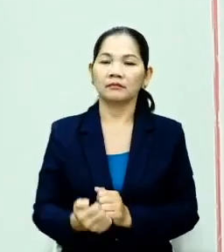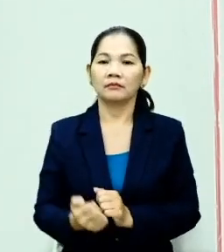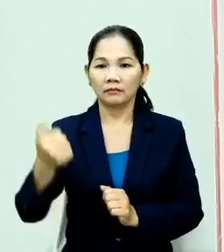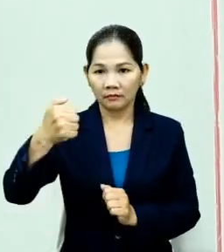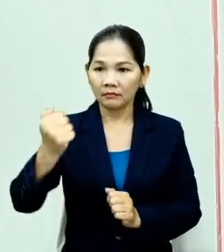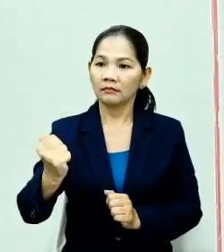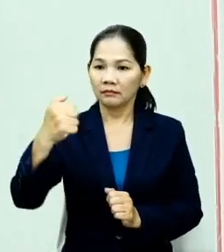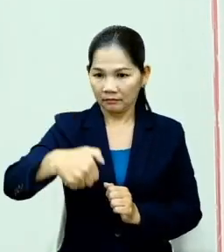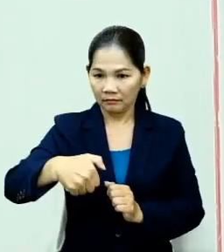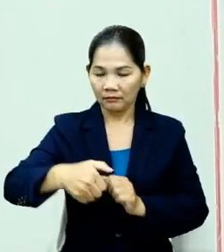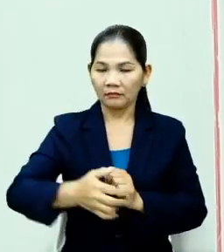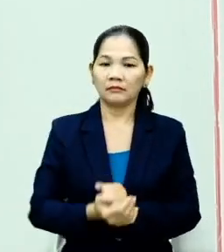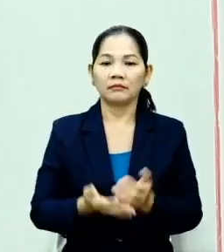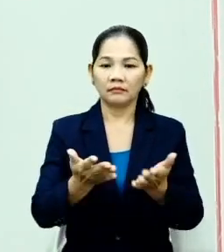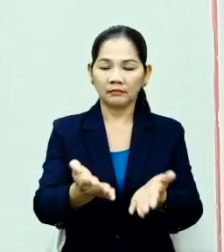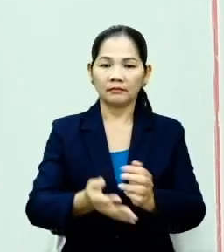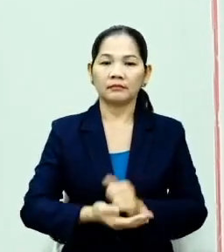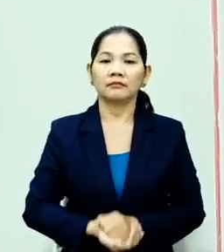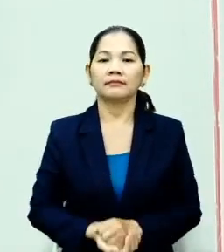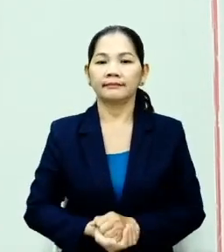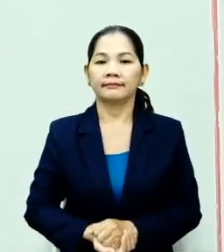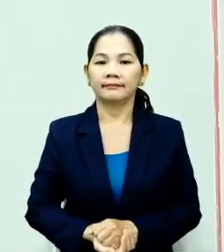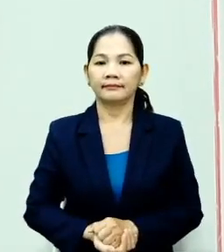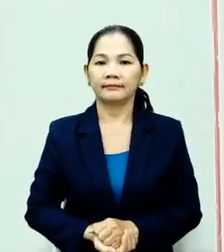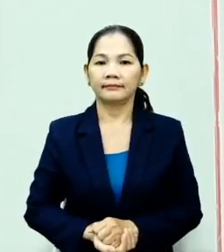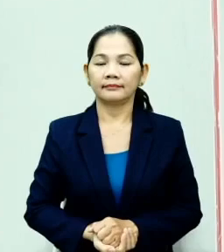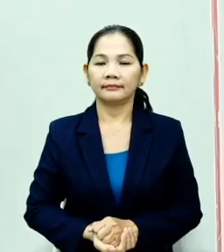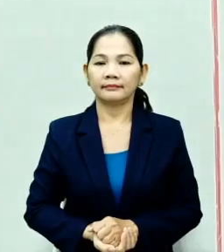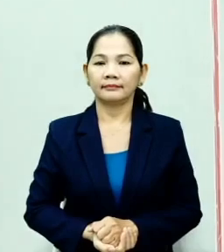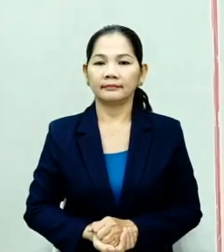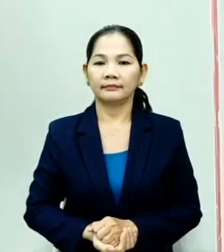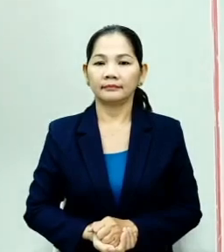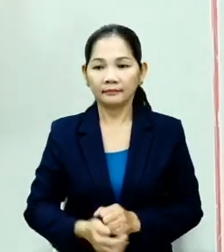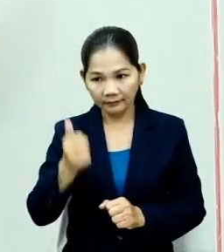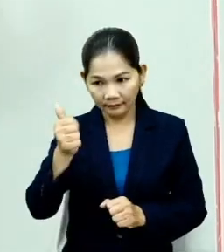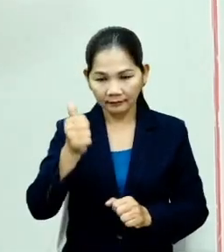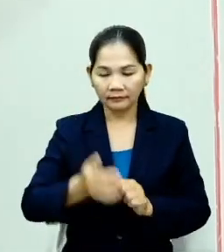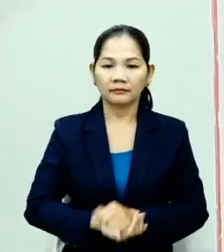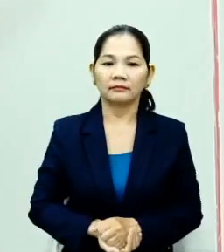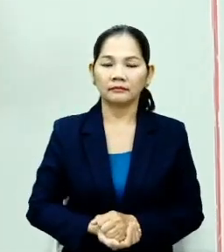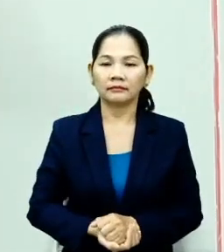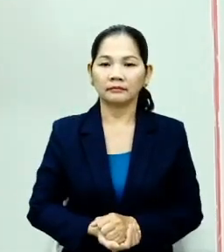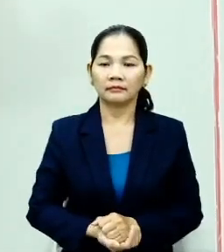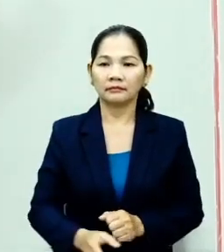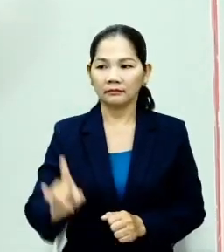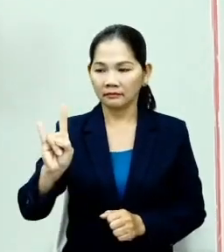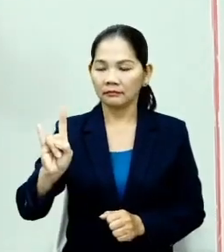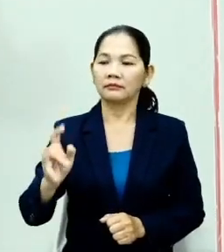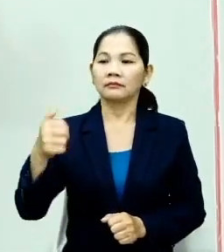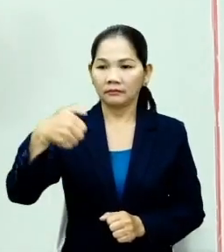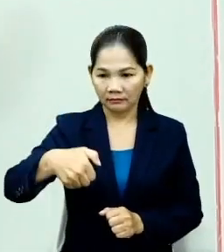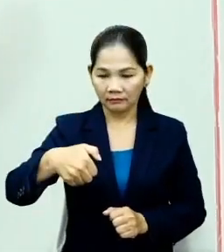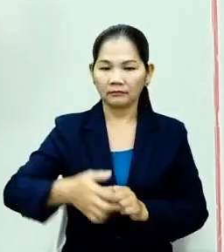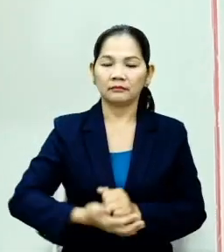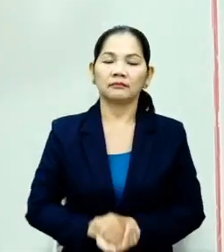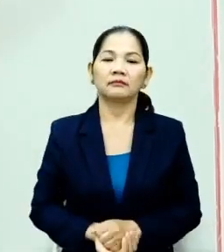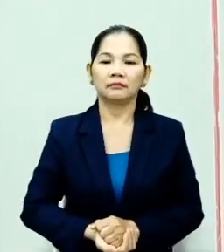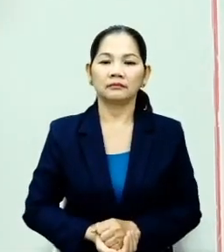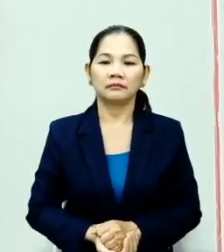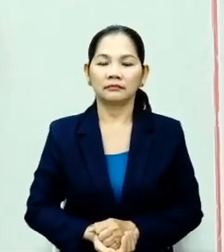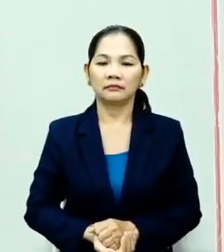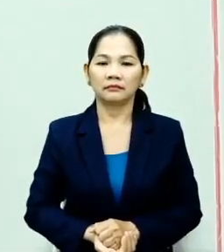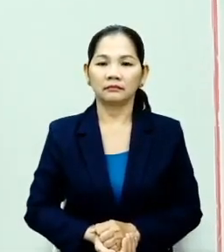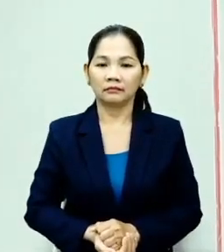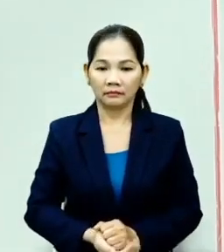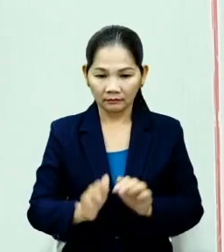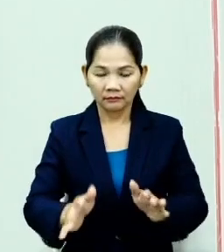nổ. Chà, con bằng lửa số để khuôn ấy. Chà, lọn nà. Chà, mình nó miên sổ đám mình nổ. Chà, con